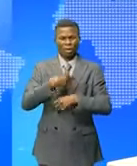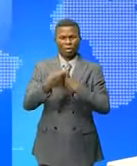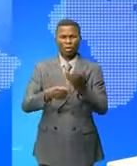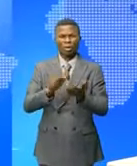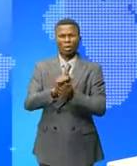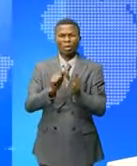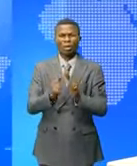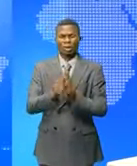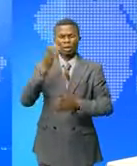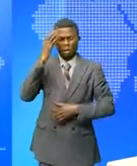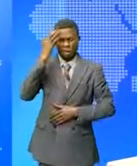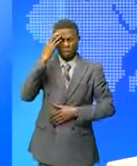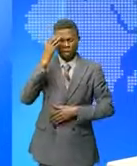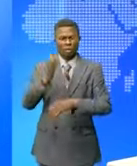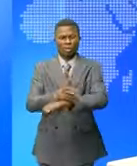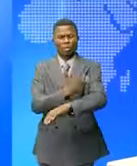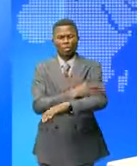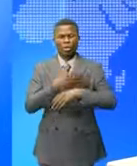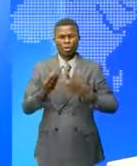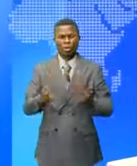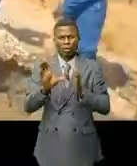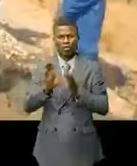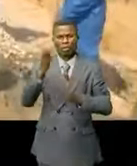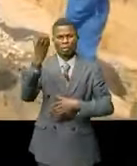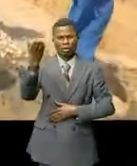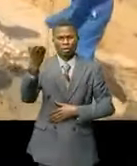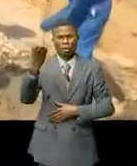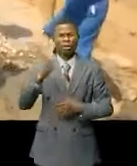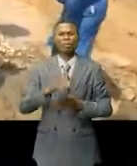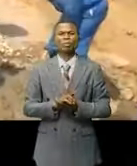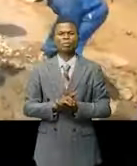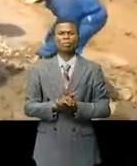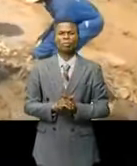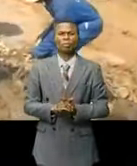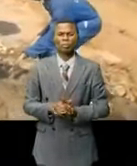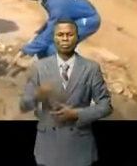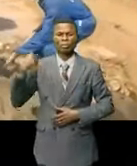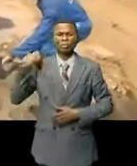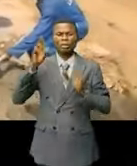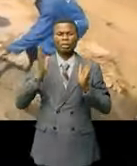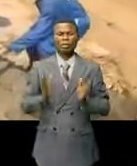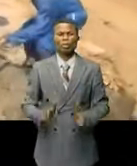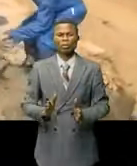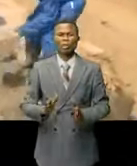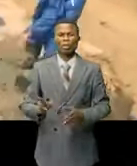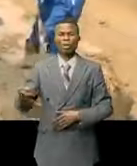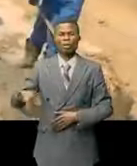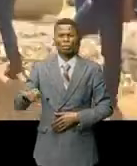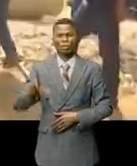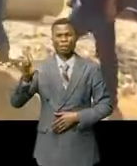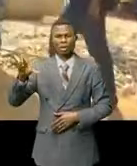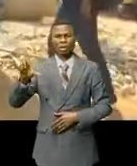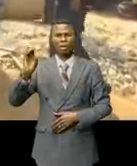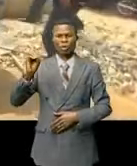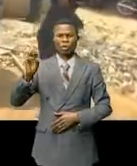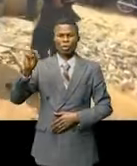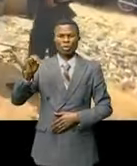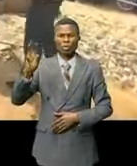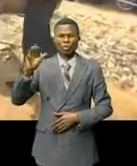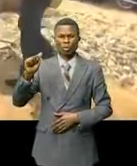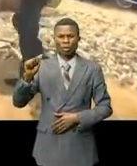Question d'assimiler l'avancement. Reportage. Le gouverneur de province ad intérim de Lomami tient à la modernisation